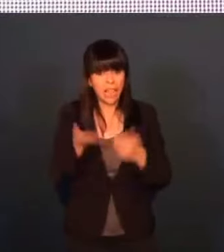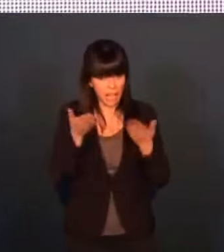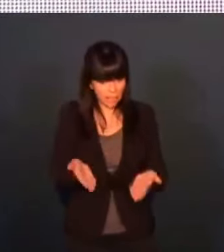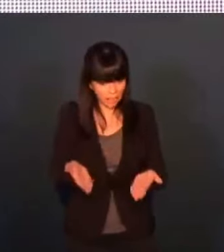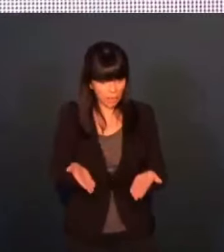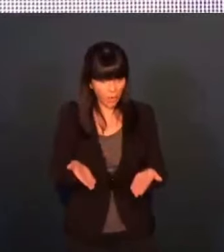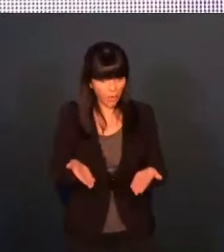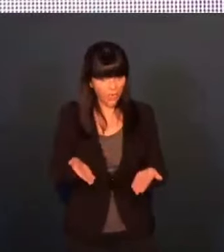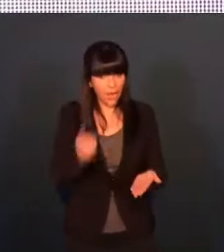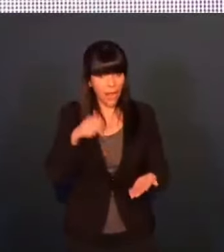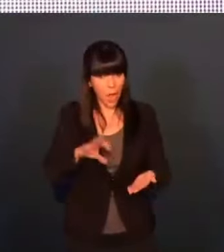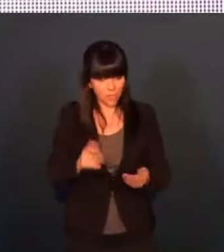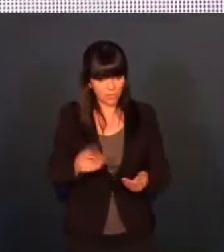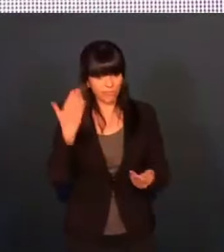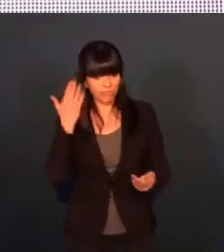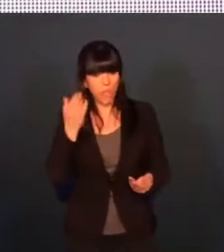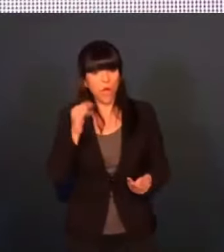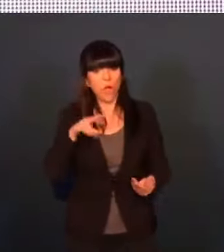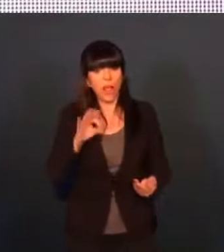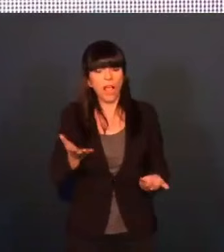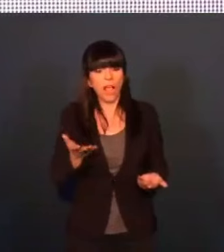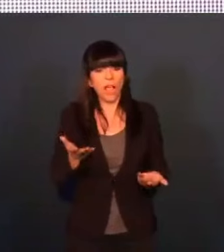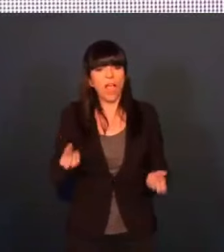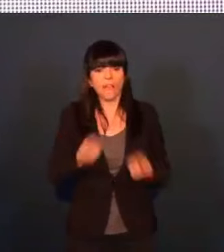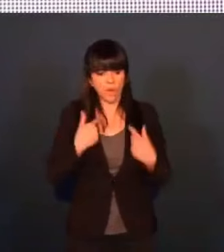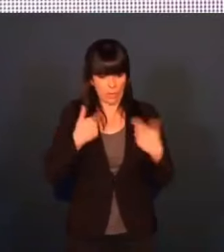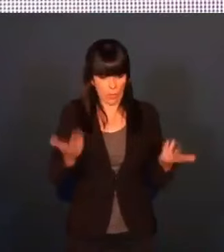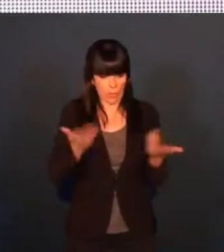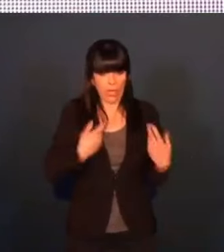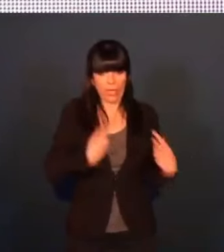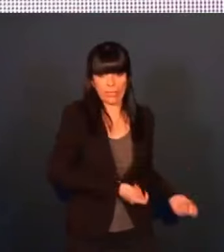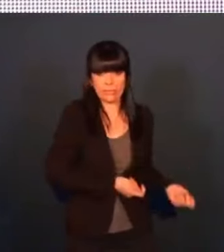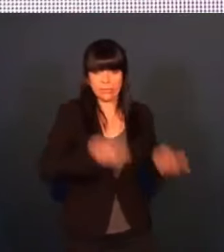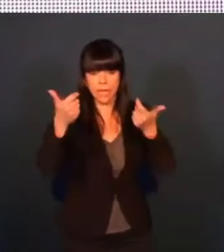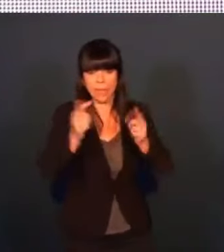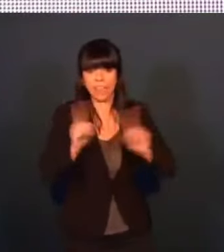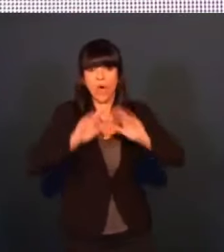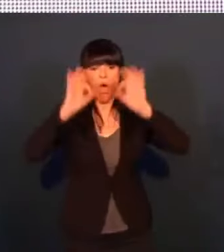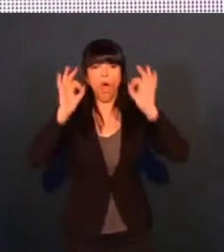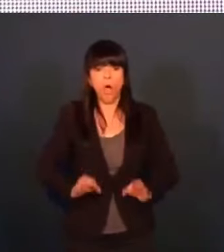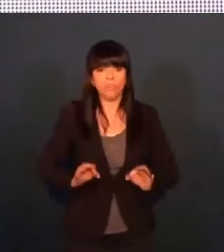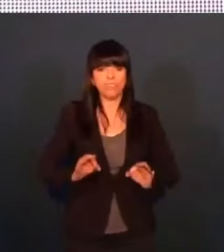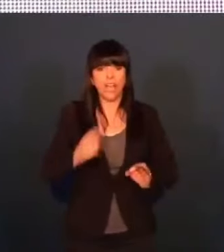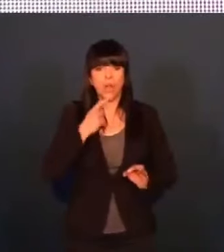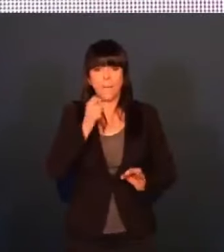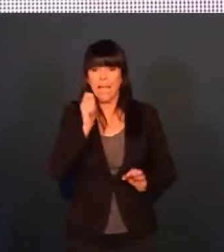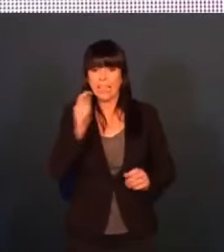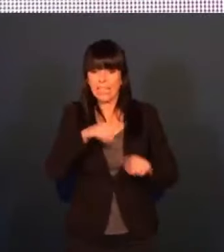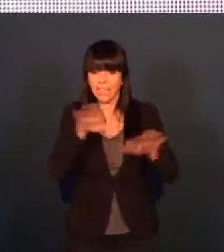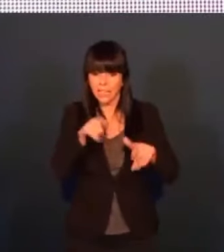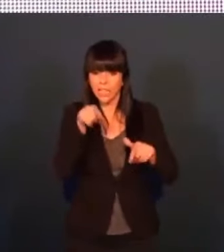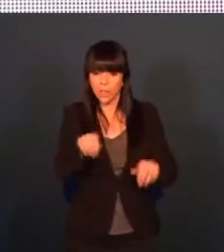анонс, през юли, всъщност, ние изпратихме неофициално, без да обявяваме пред медиите, точно